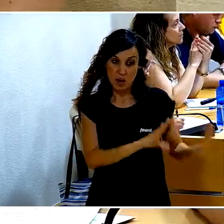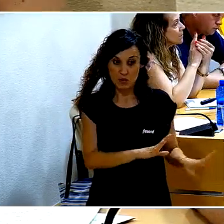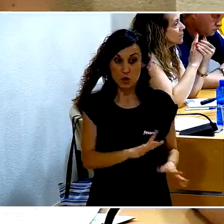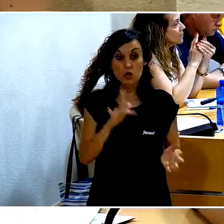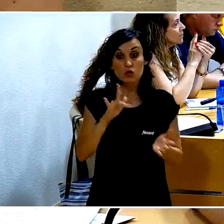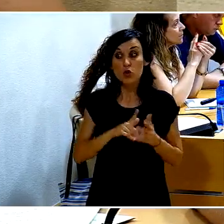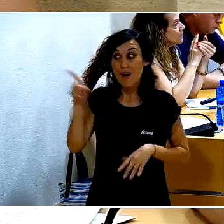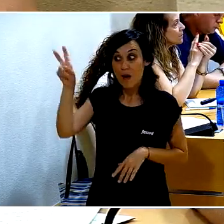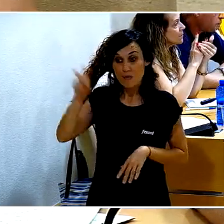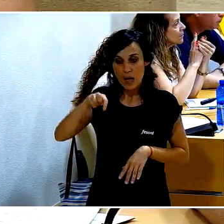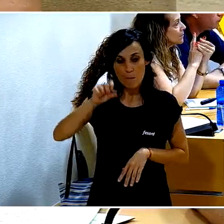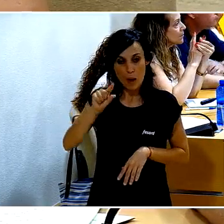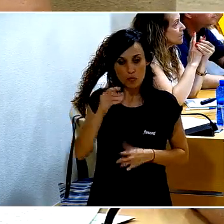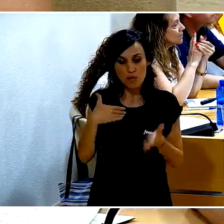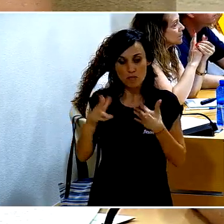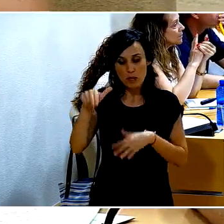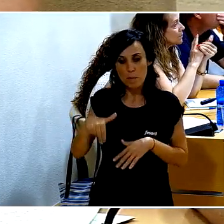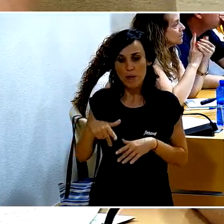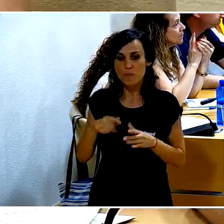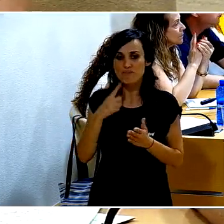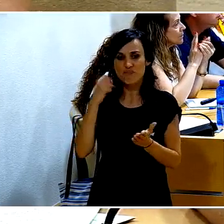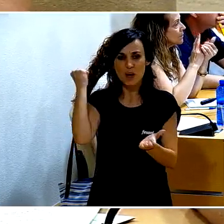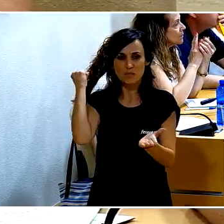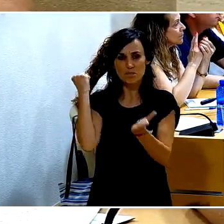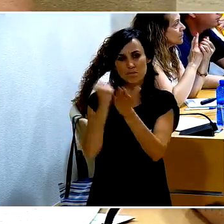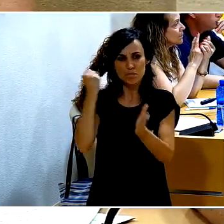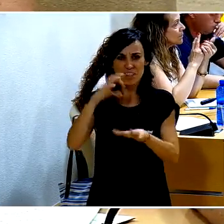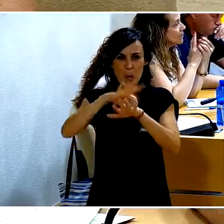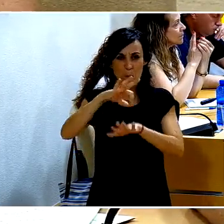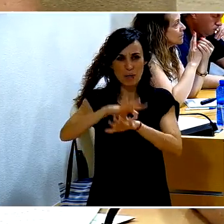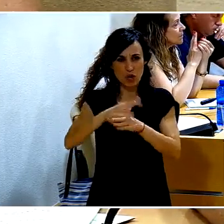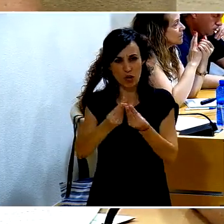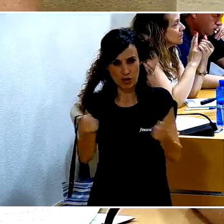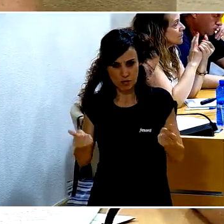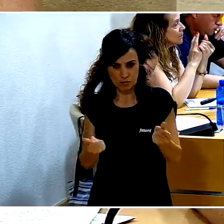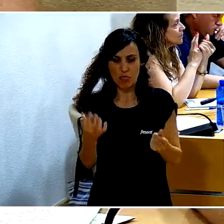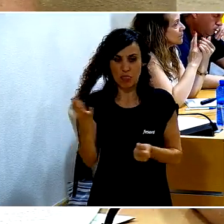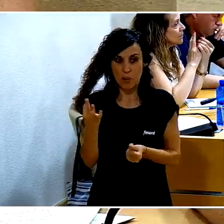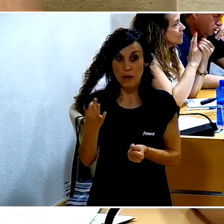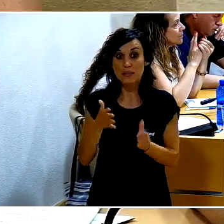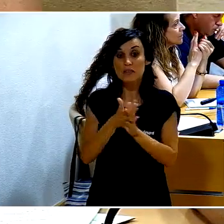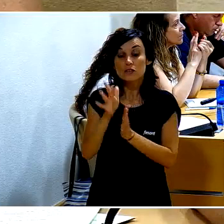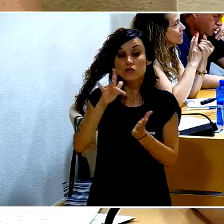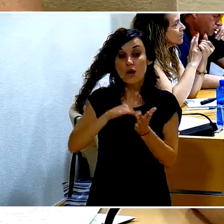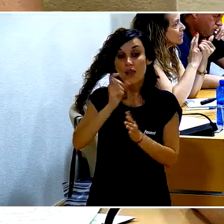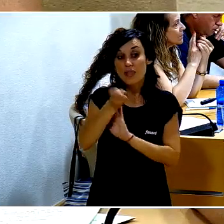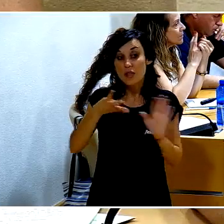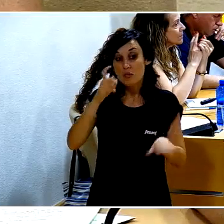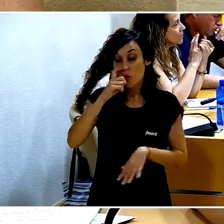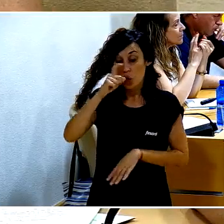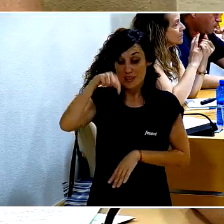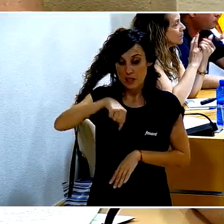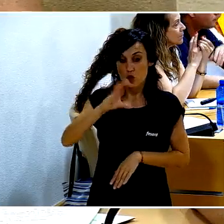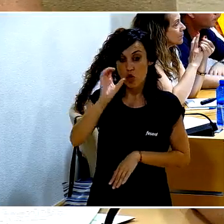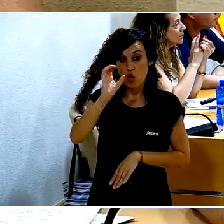a Paiporta parlarem també sobre despatologització. Just el dia anterior, el 19 de juny d'este any, la